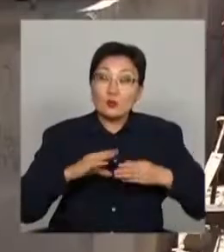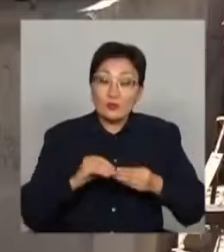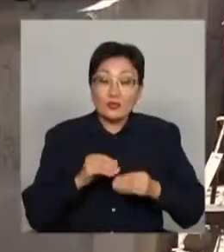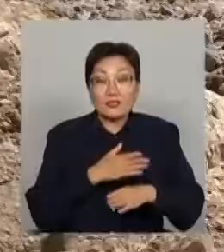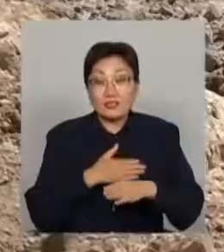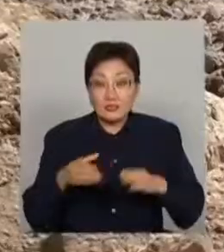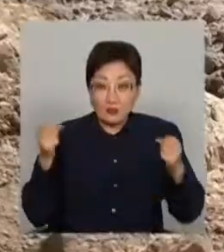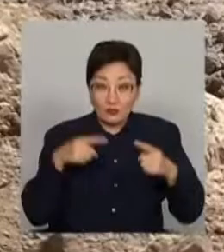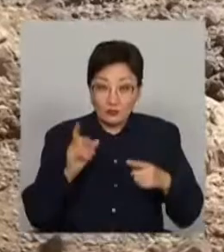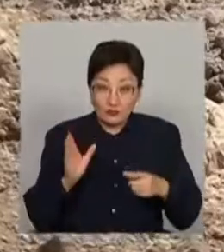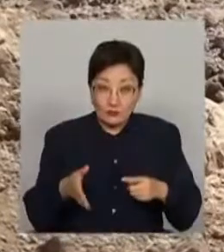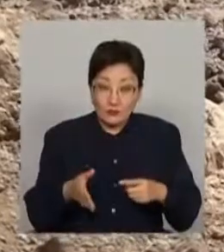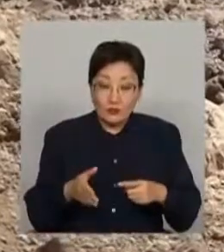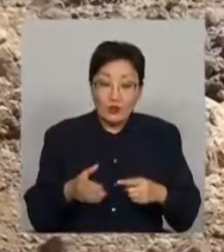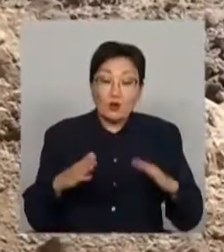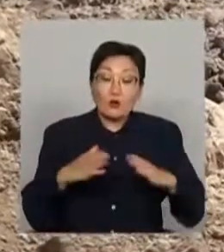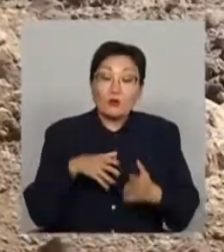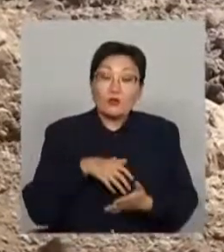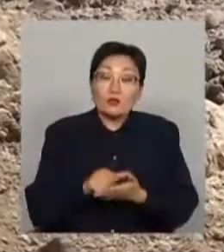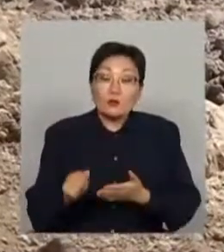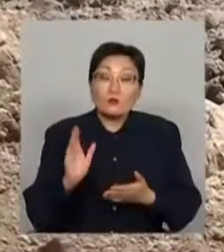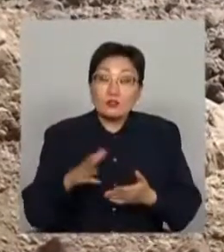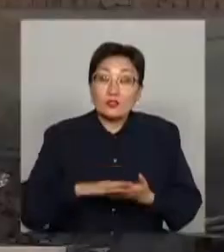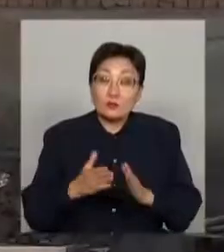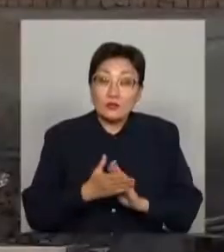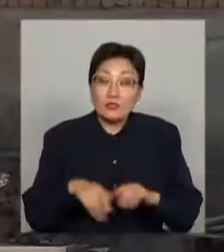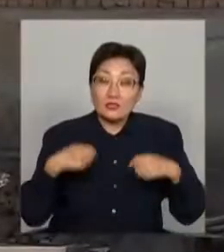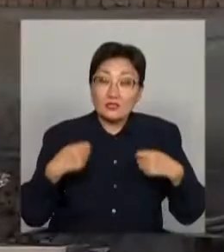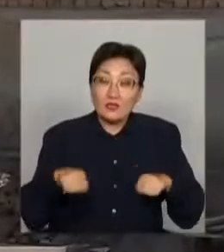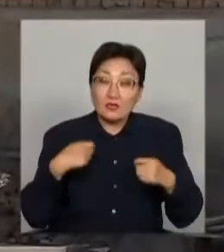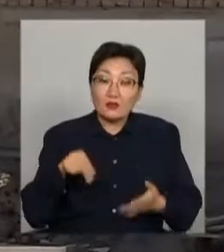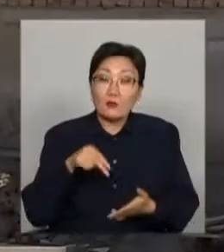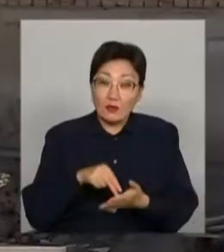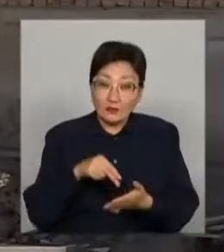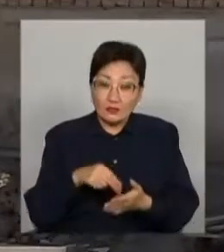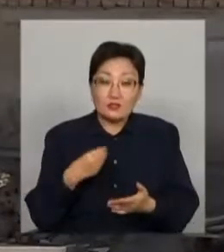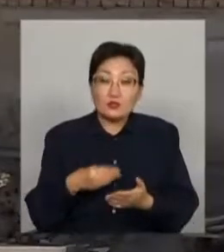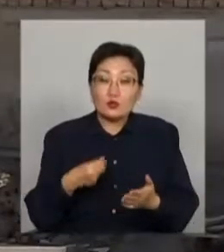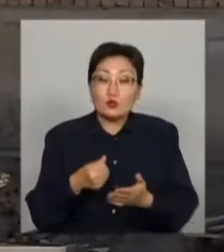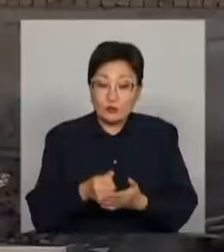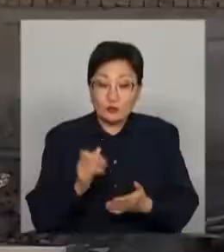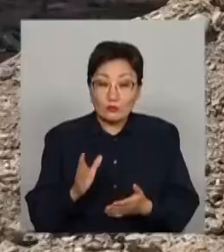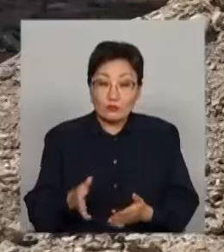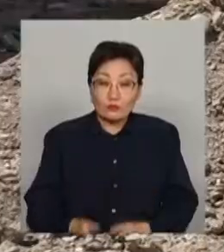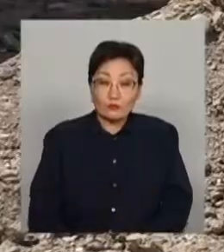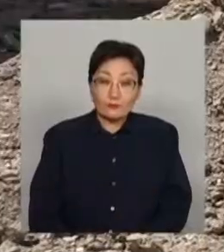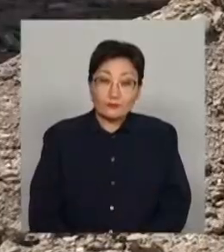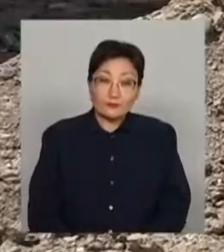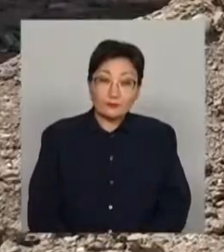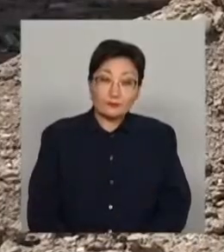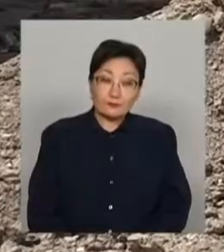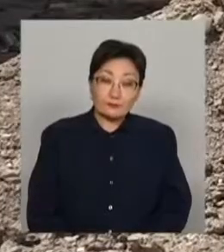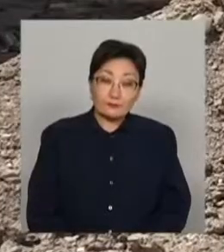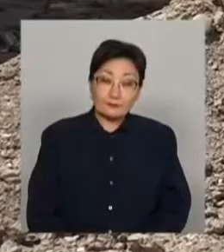мәлім болмақ. Айта кететіні, үйлер сүрілетін болса, нарықтық бағасы төленеді. Оразай Нұртай, Сағынғали Мұңайтпасов, Алматы